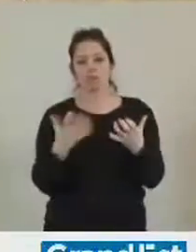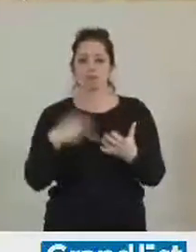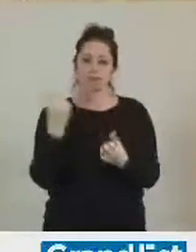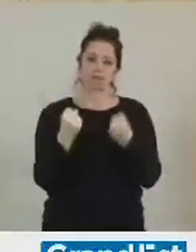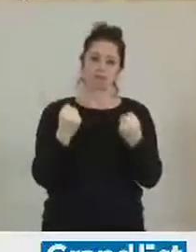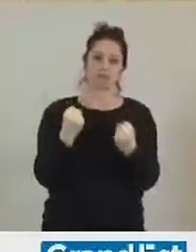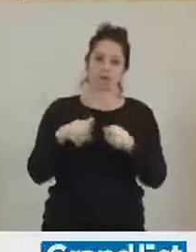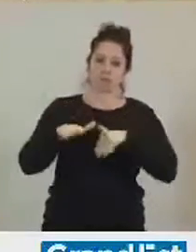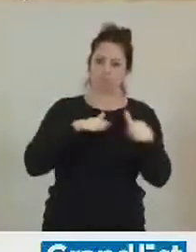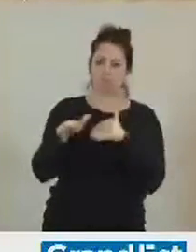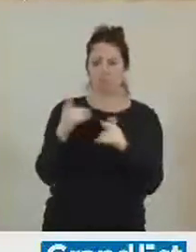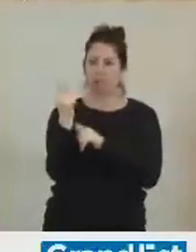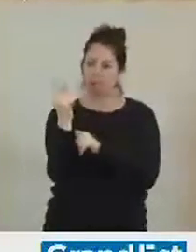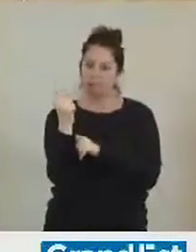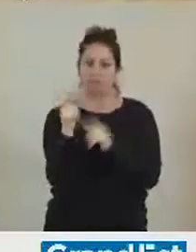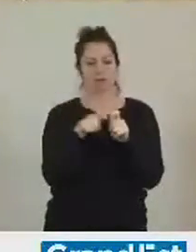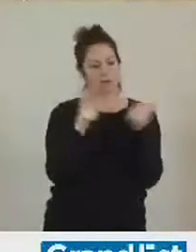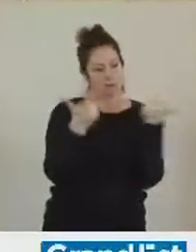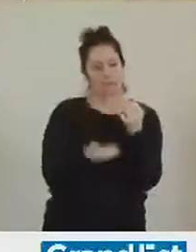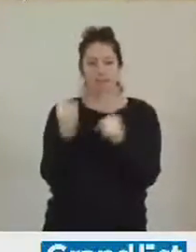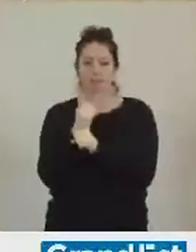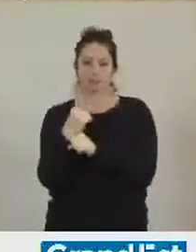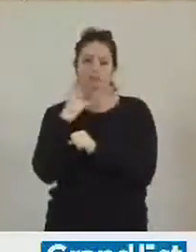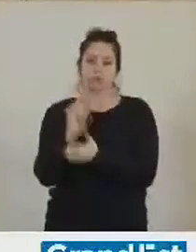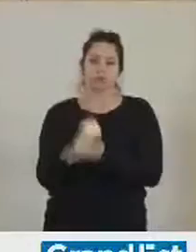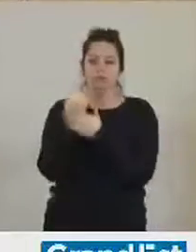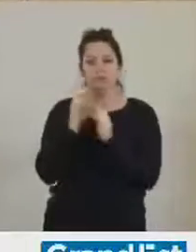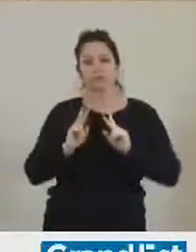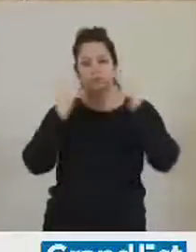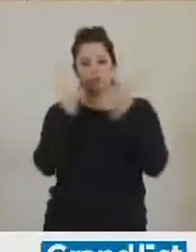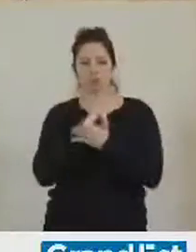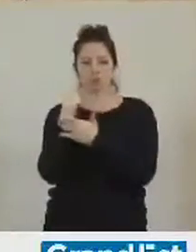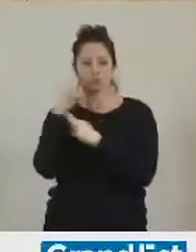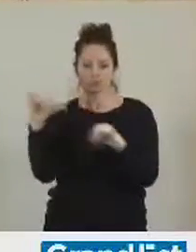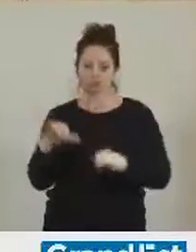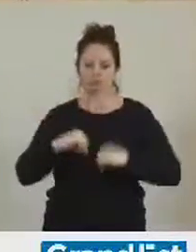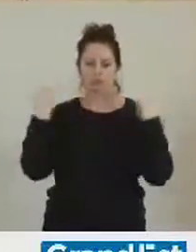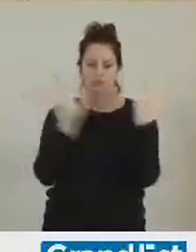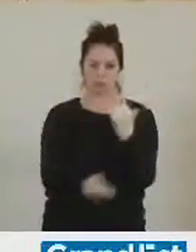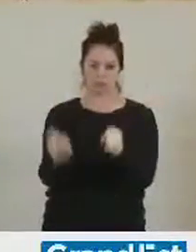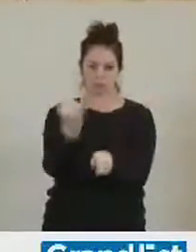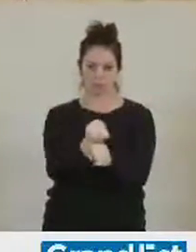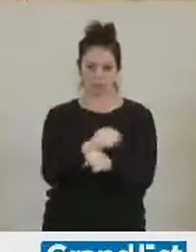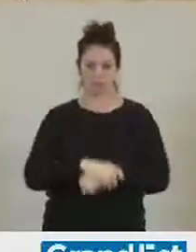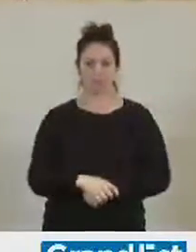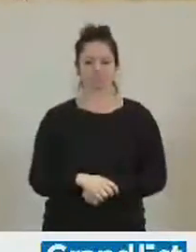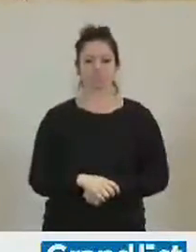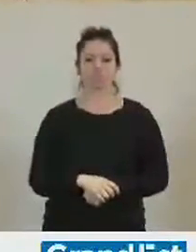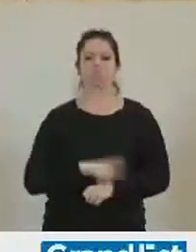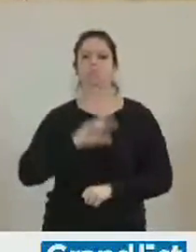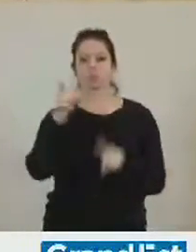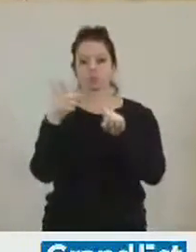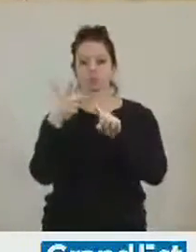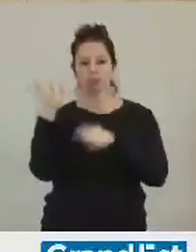fondations et entreprises qui sont d'ores et déjà engagées dans la dynamique de soutien aux jeunes créateurs. Le troisième défi,